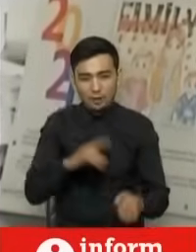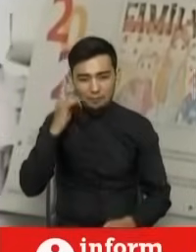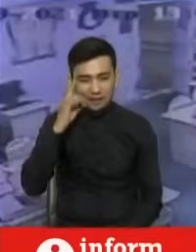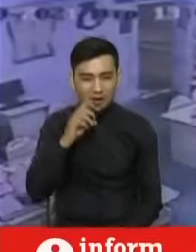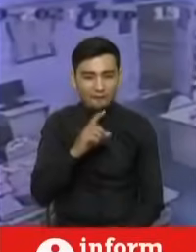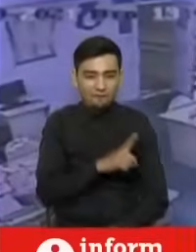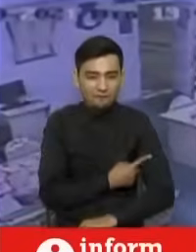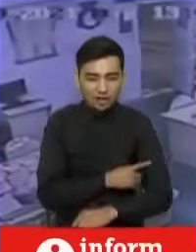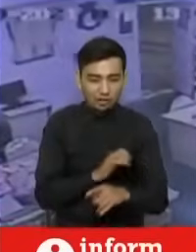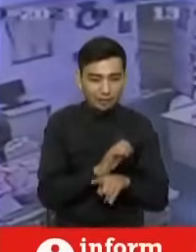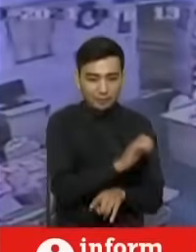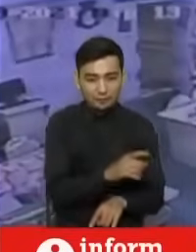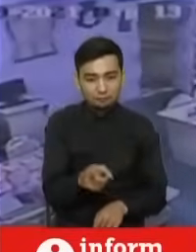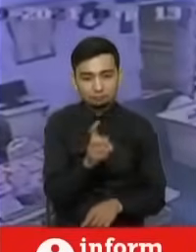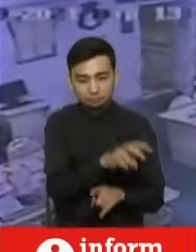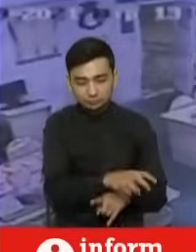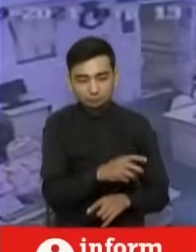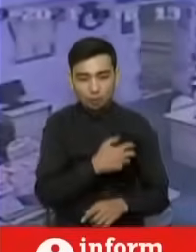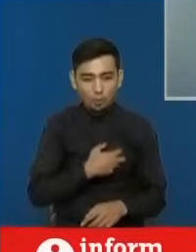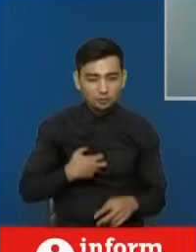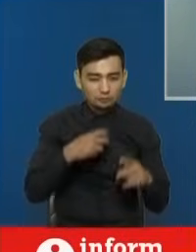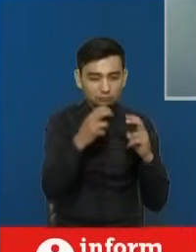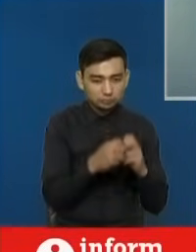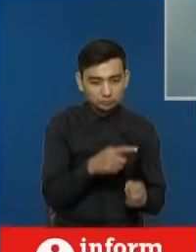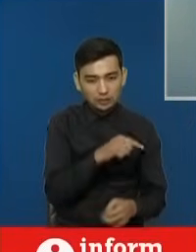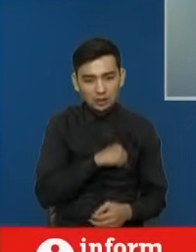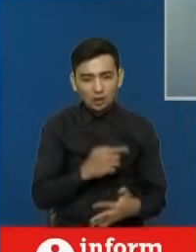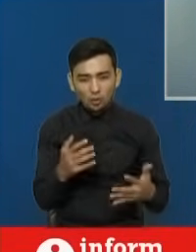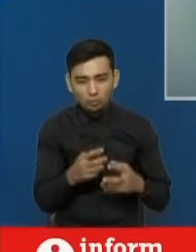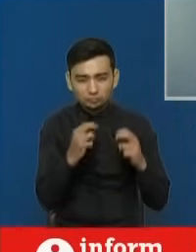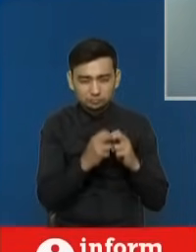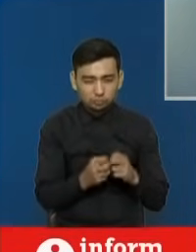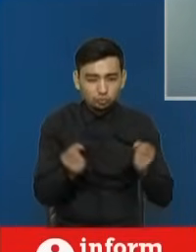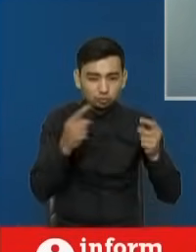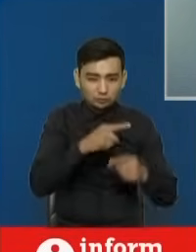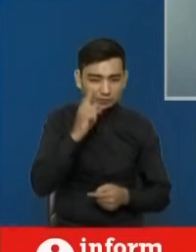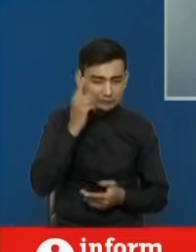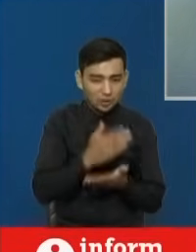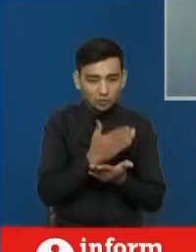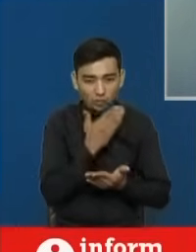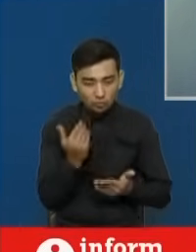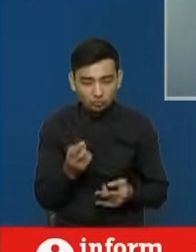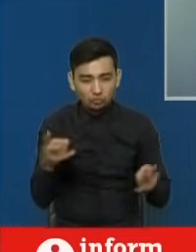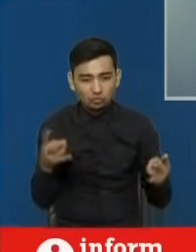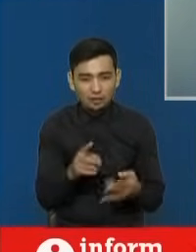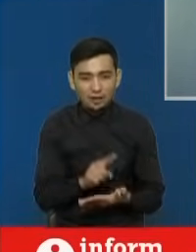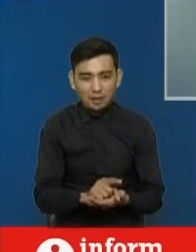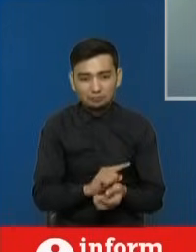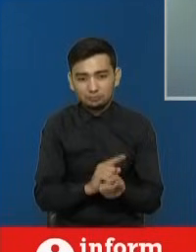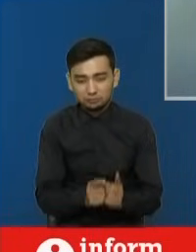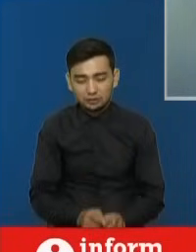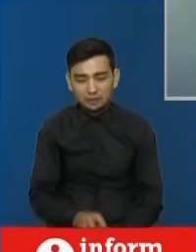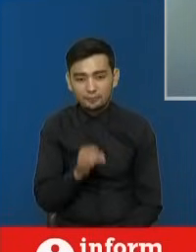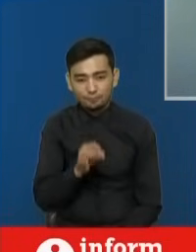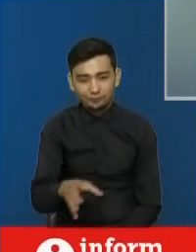врача-психиатра и решения комиссии о вменяемости. Справку сейчас можно делать, к сожалению. Поэтому должно быть